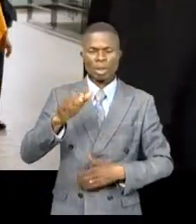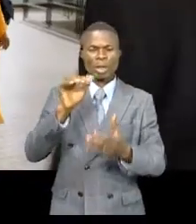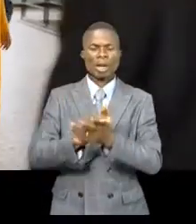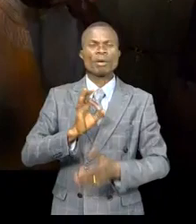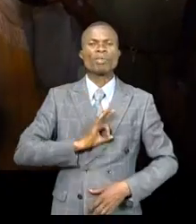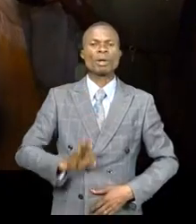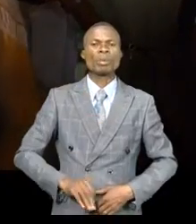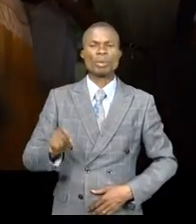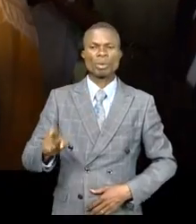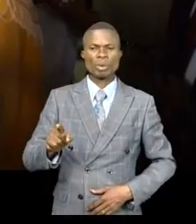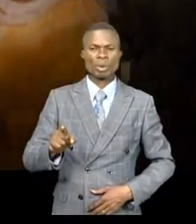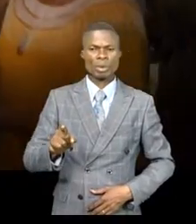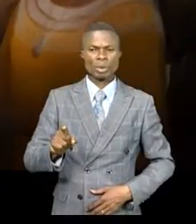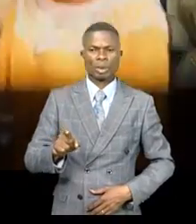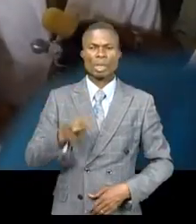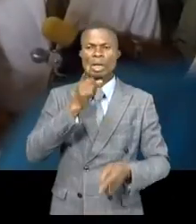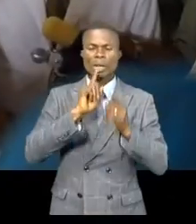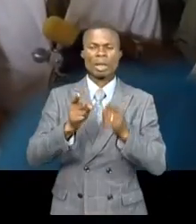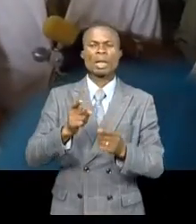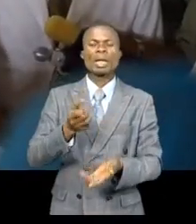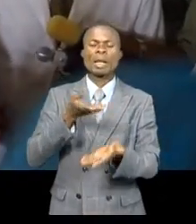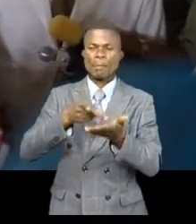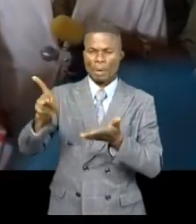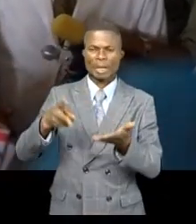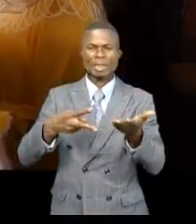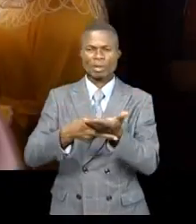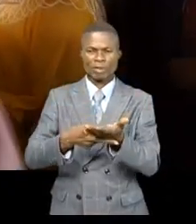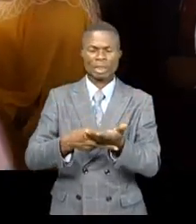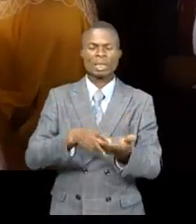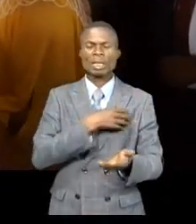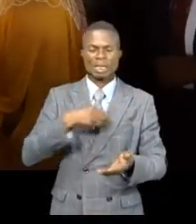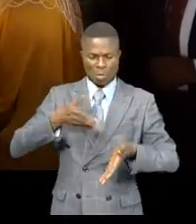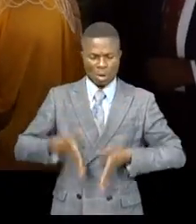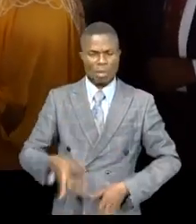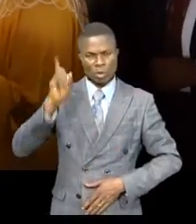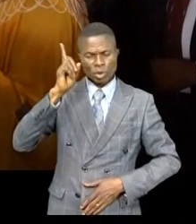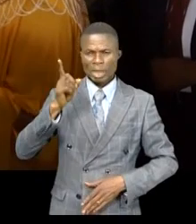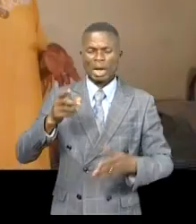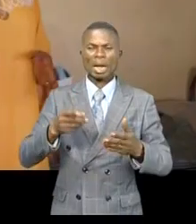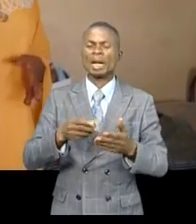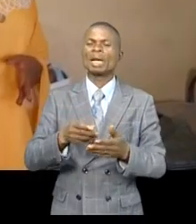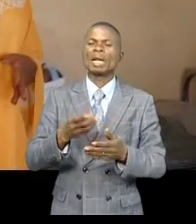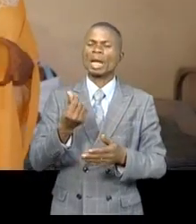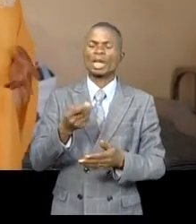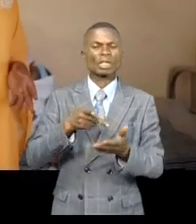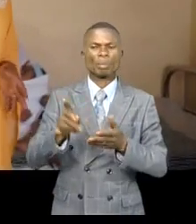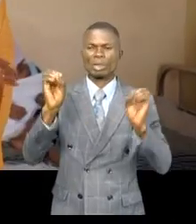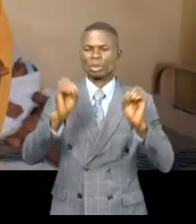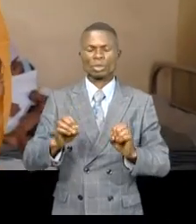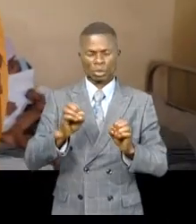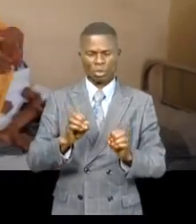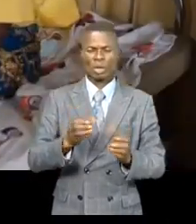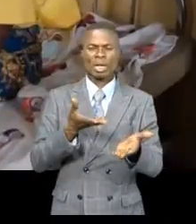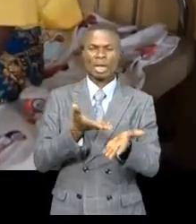de l'État, outre les échanges avec ses gardiennes de vie sur leurs conditions de travail, a assisté certaines accouchées en manque de